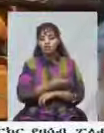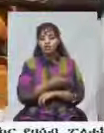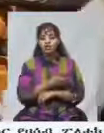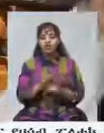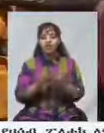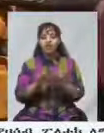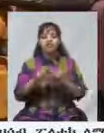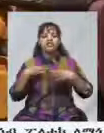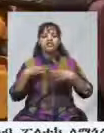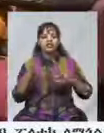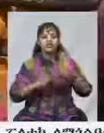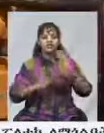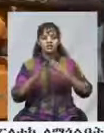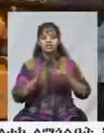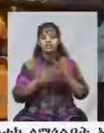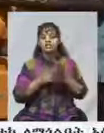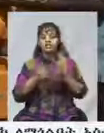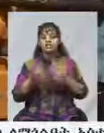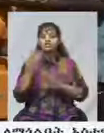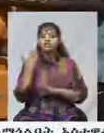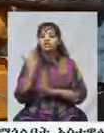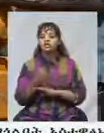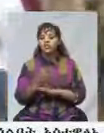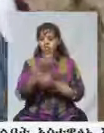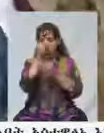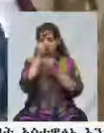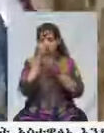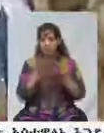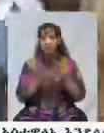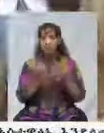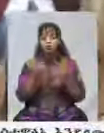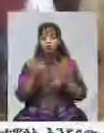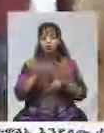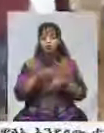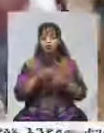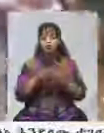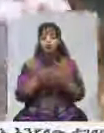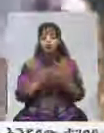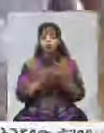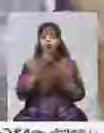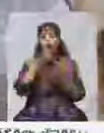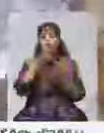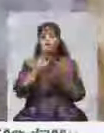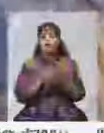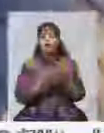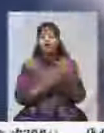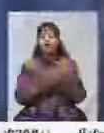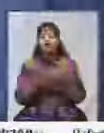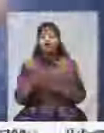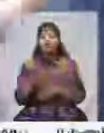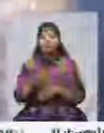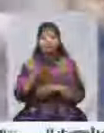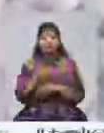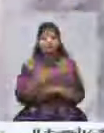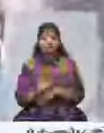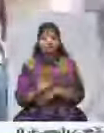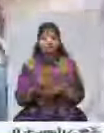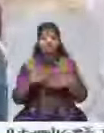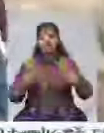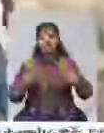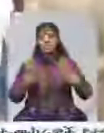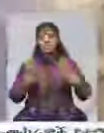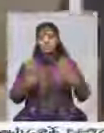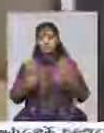ለተለያዩ የጤና እክሎች ሲጋለጡ እንደነበር በማስታወስ በአሁኑ ወቅት ግን የንጹህ መጠጥ ውሃ አቅርቦት በማግኘታቸው